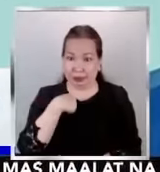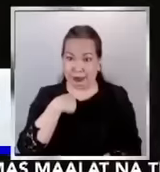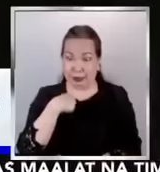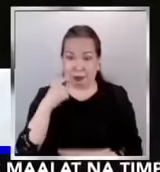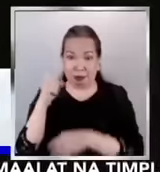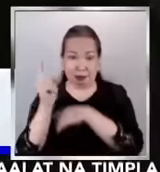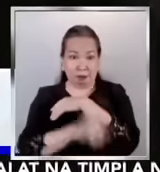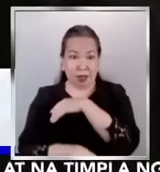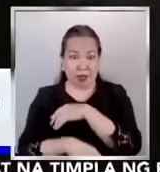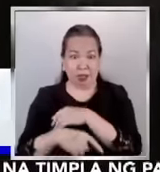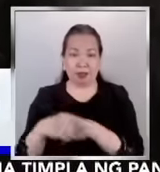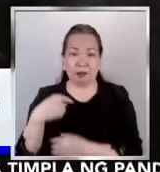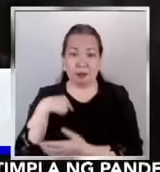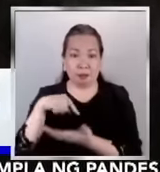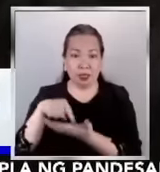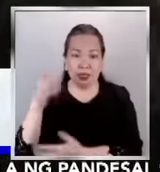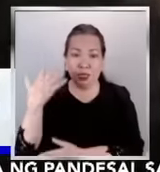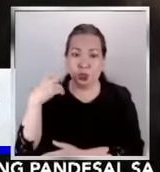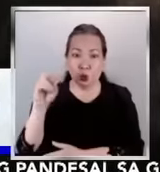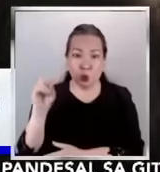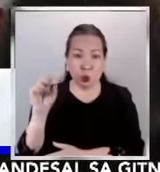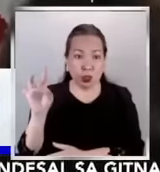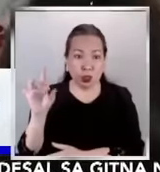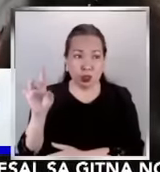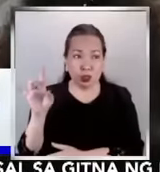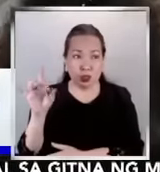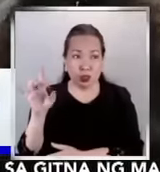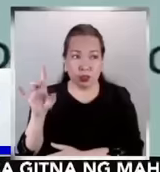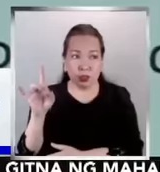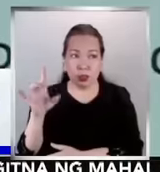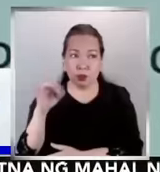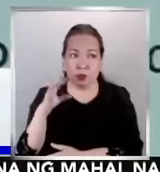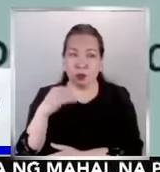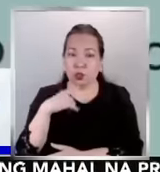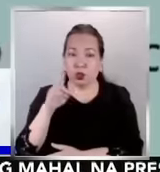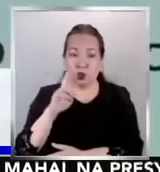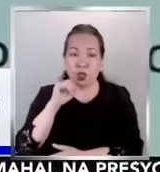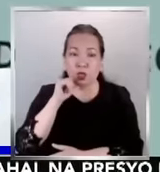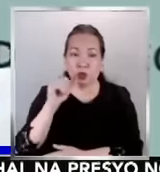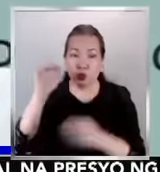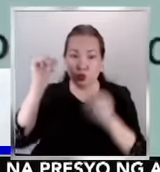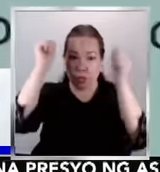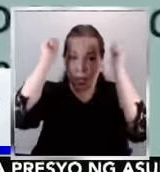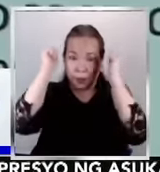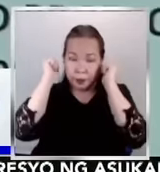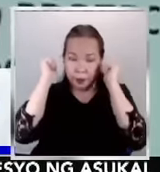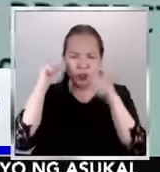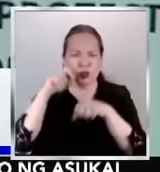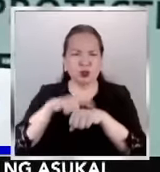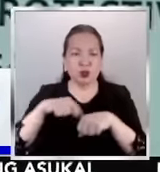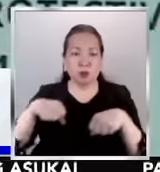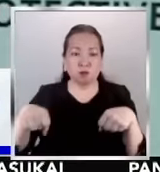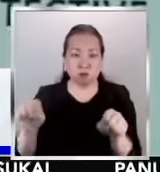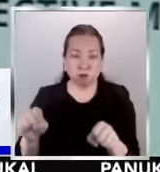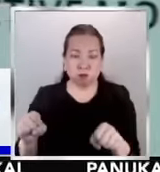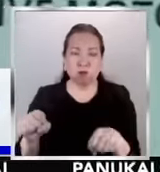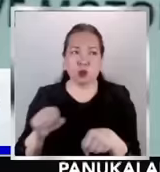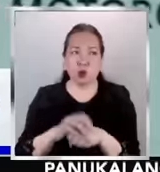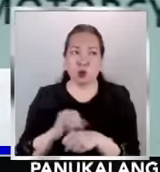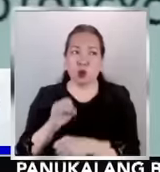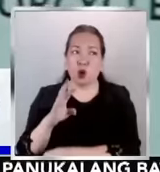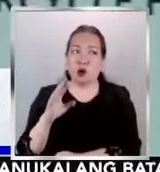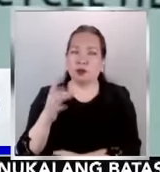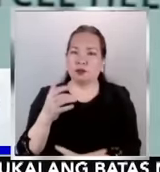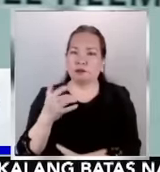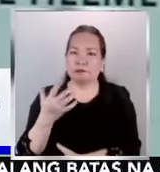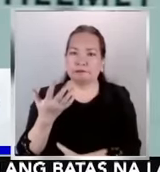2018 ang violation hindi pagsusuot ng helmet habang nagmo-motor o kaya ay hindi pagsusuot ng helmet